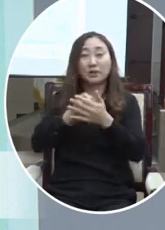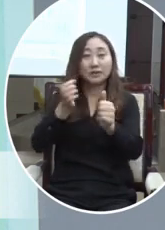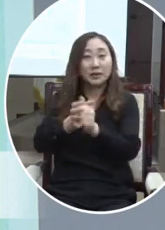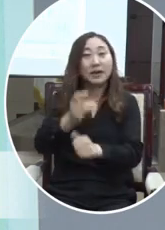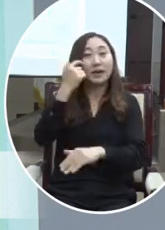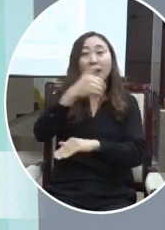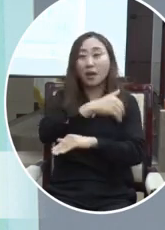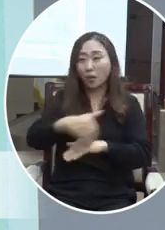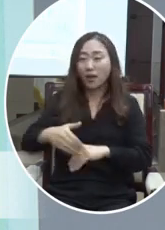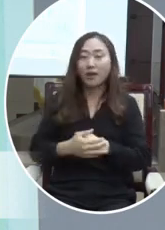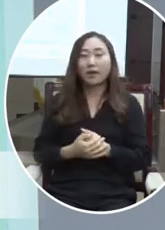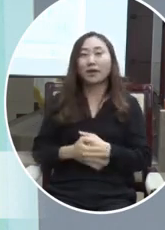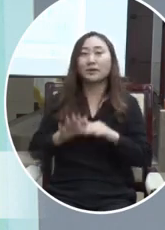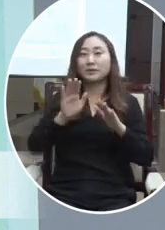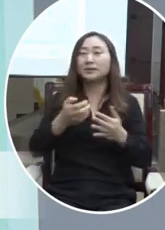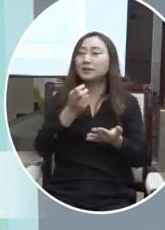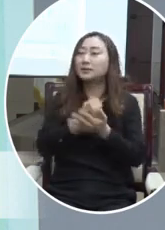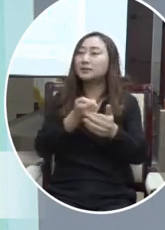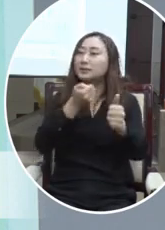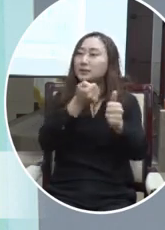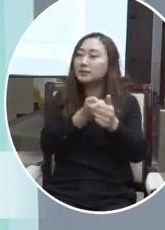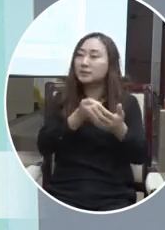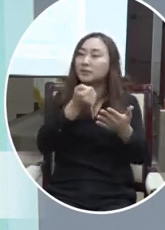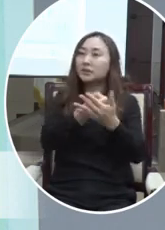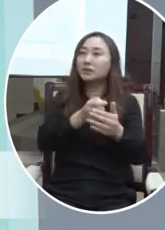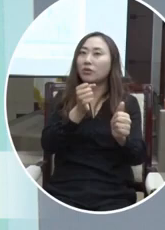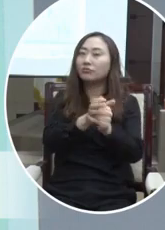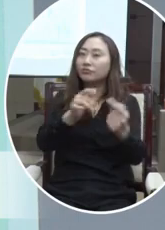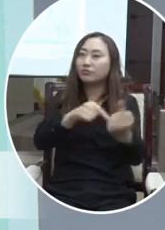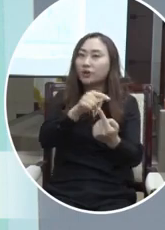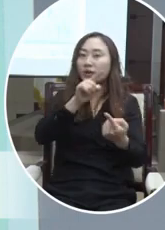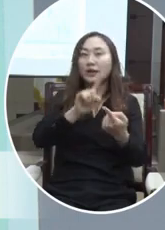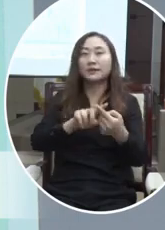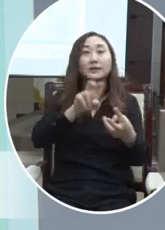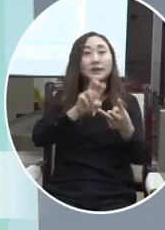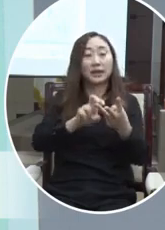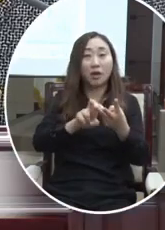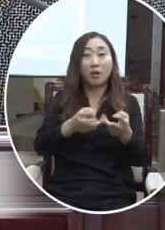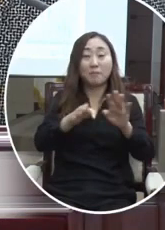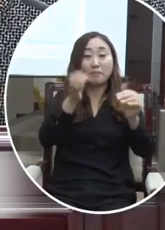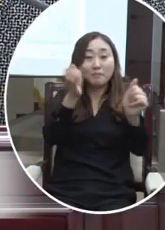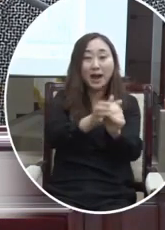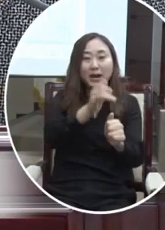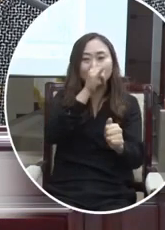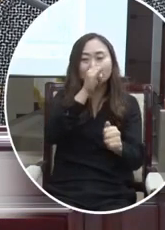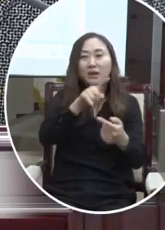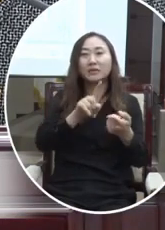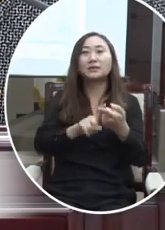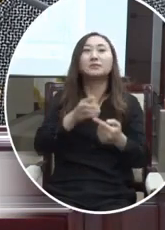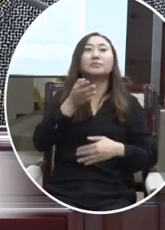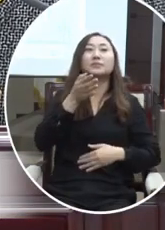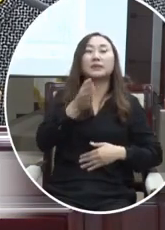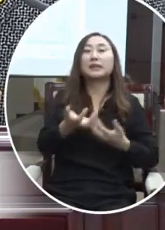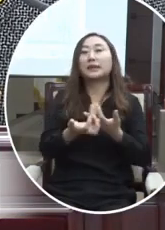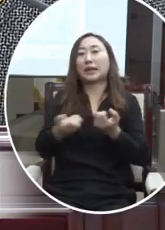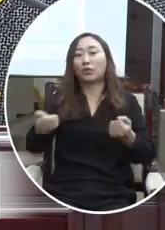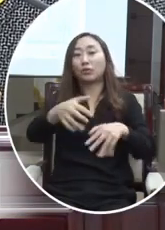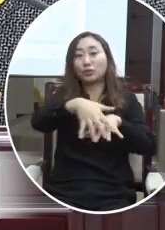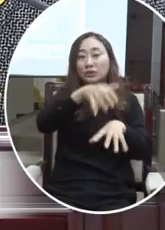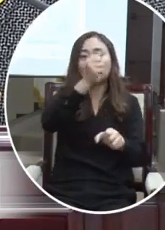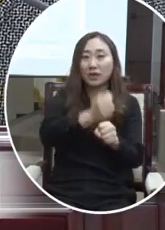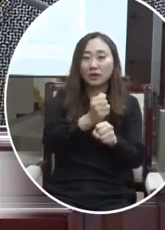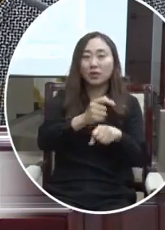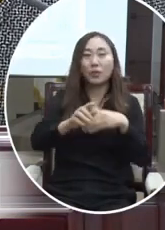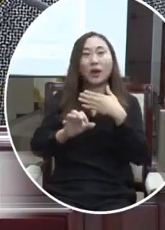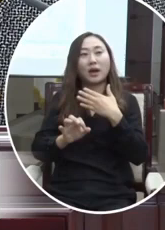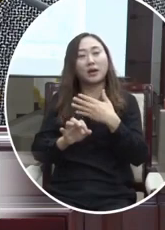2023년 환경부 탄소중립지원센터 지정 운영 지침을 살펴보면 센터로 지정된 기관은 별도의 전담 조직을